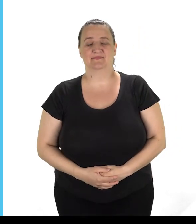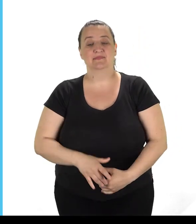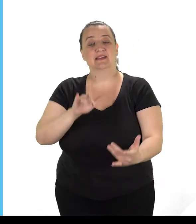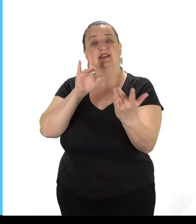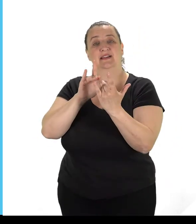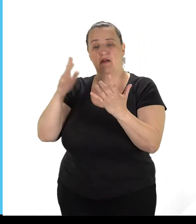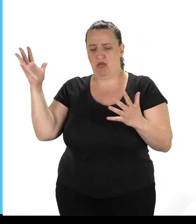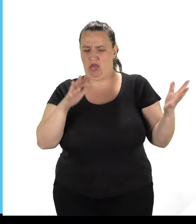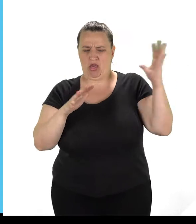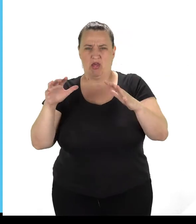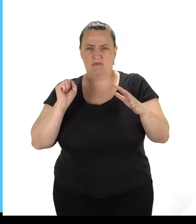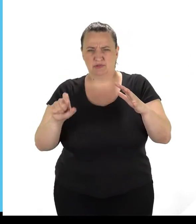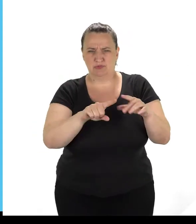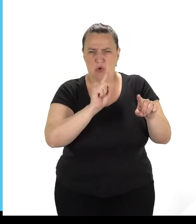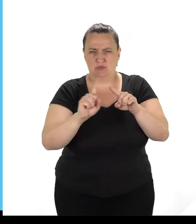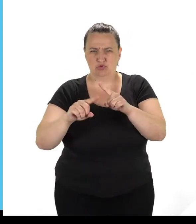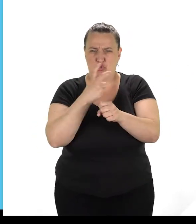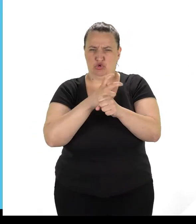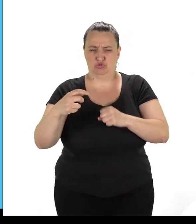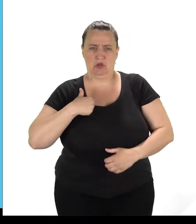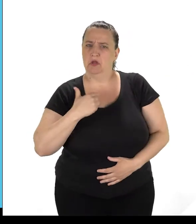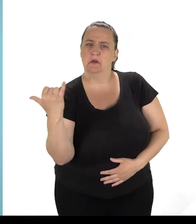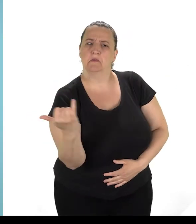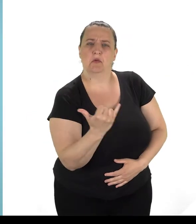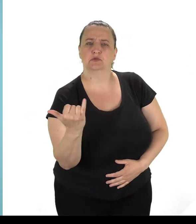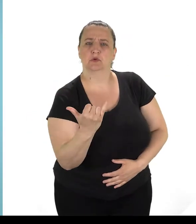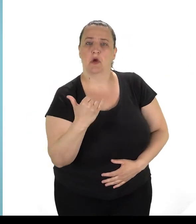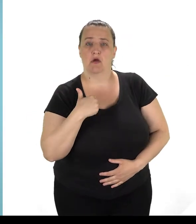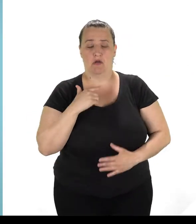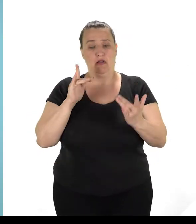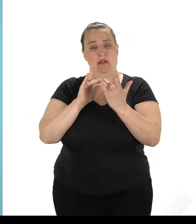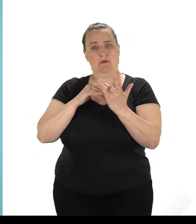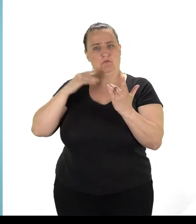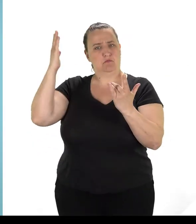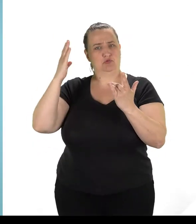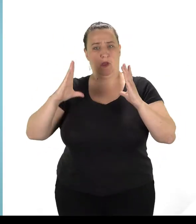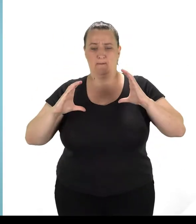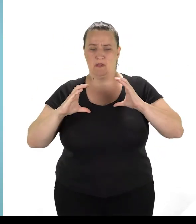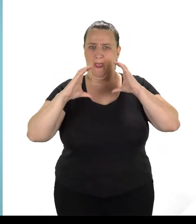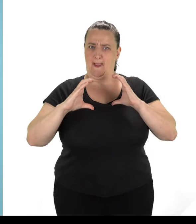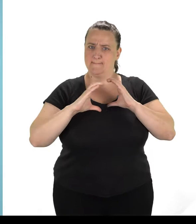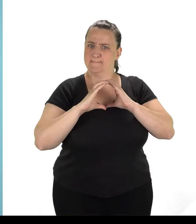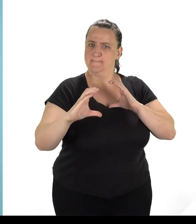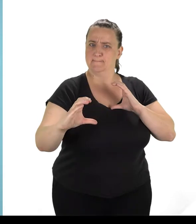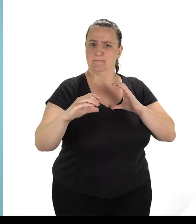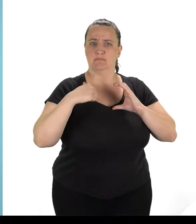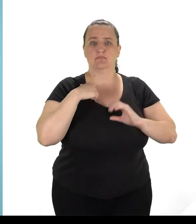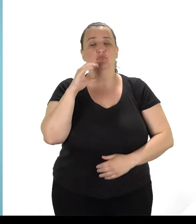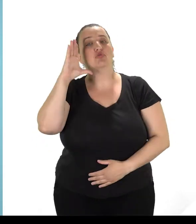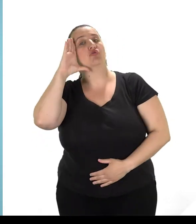Je n'ai pas besoin de tous ces accessoires qui sont dangereux. Dans mon lit, un matelas ferme et bien à plat